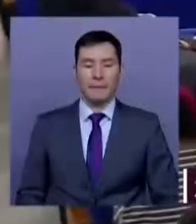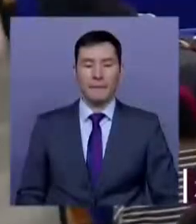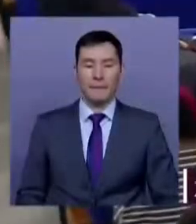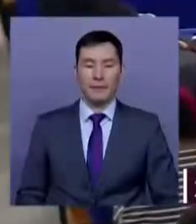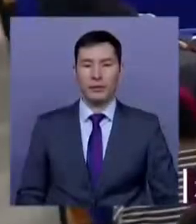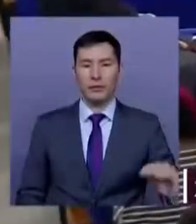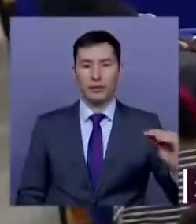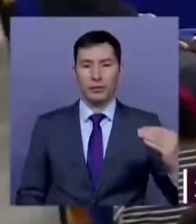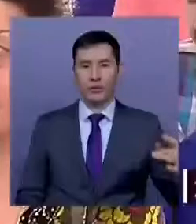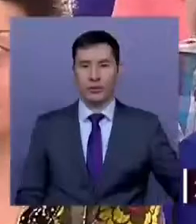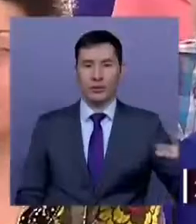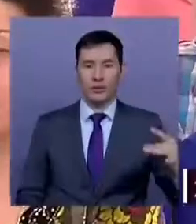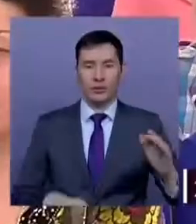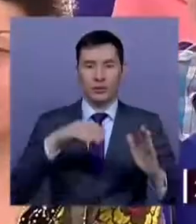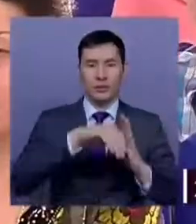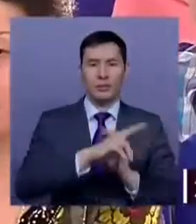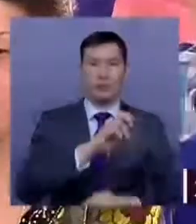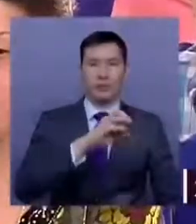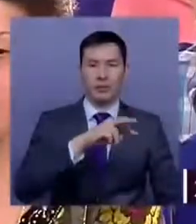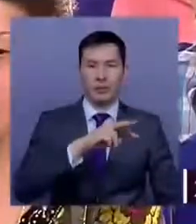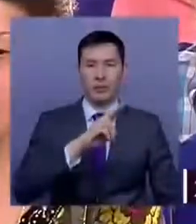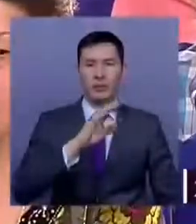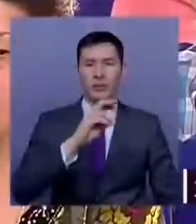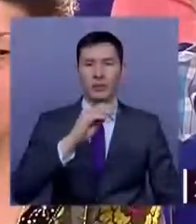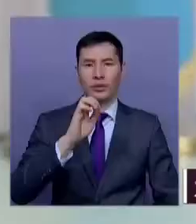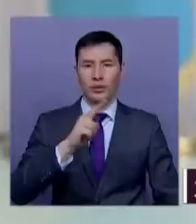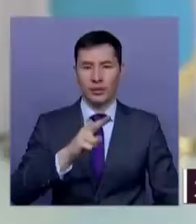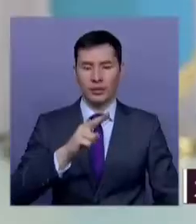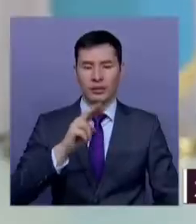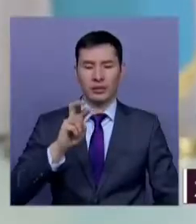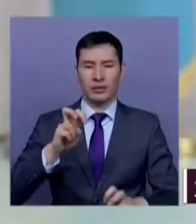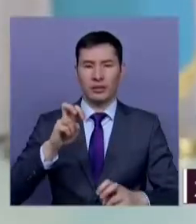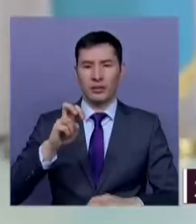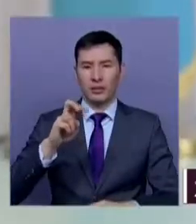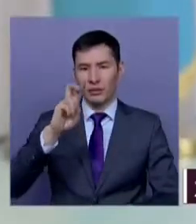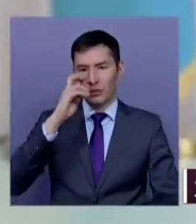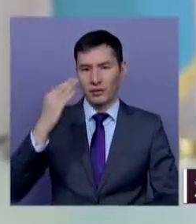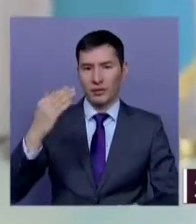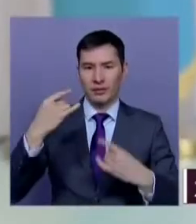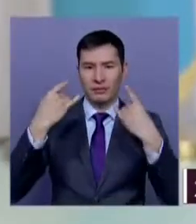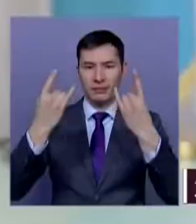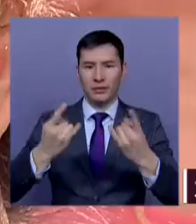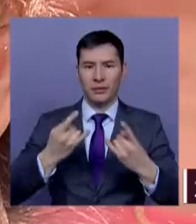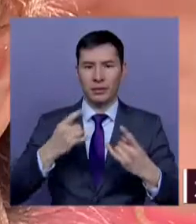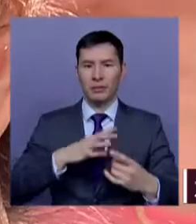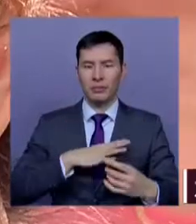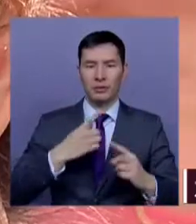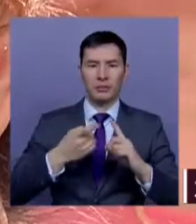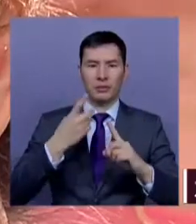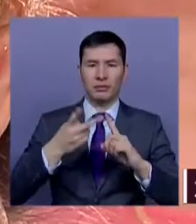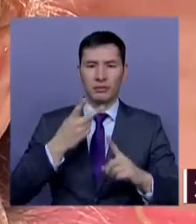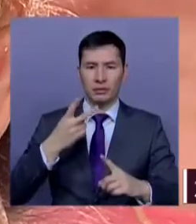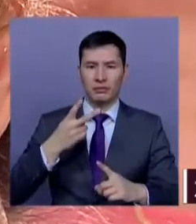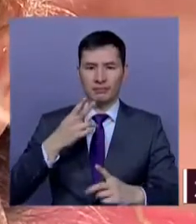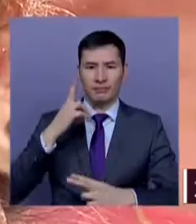Жетсу ауданы, соның ішінде Кемел және Көкжиек ықшамауданының тұрғындары қоғамдық көлік мәселесін осы уақытқа дейін бірнеше рет көтерген болатын. Тіпті